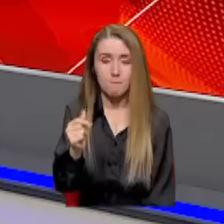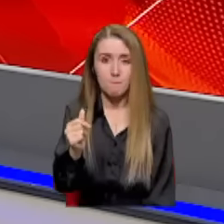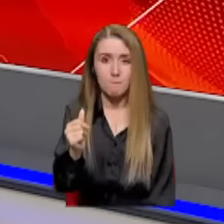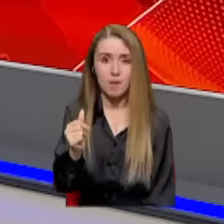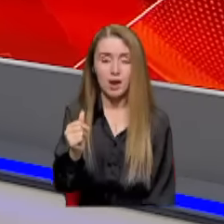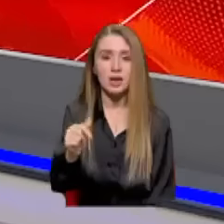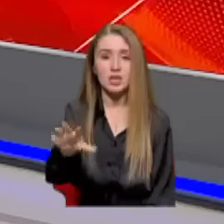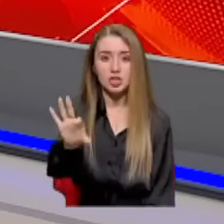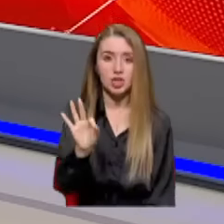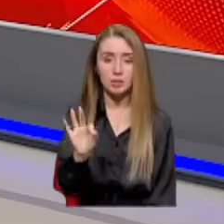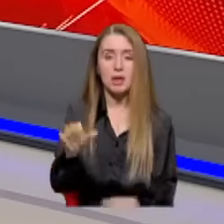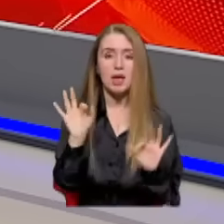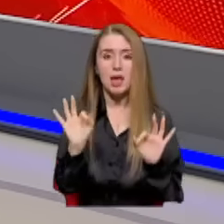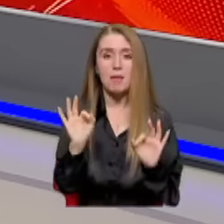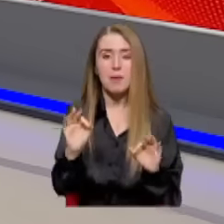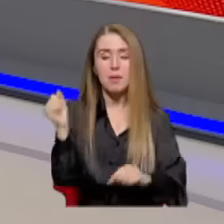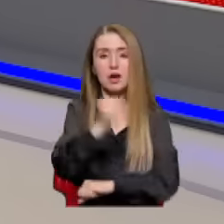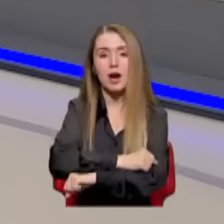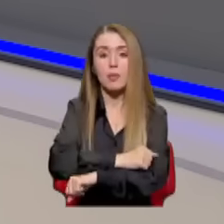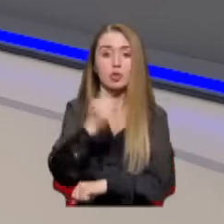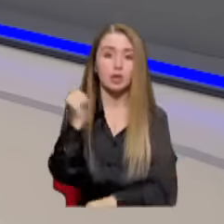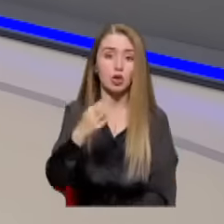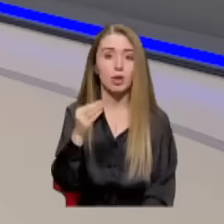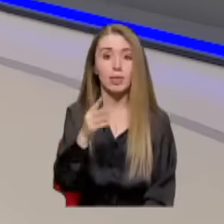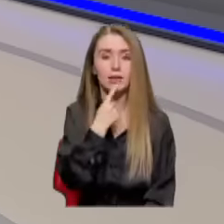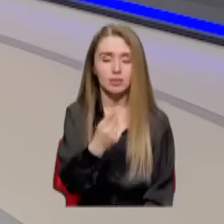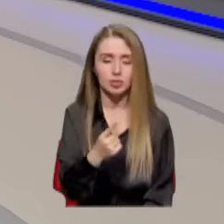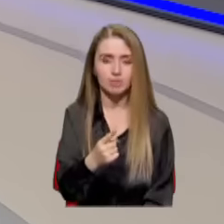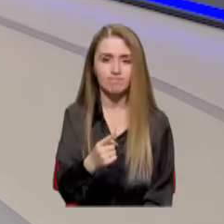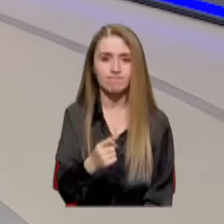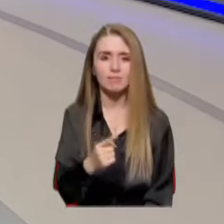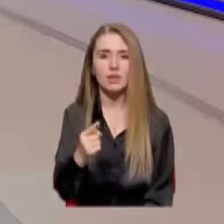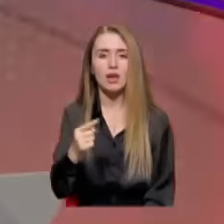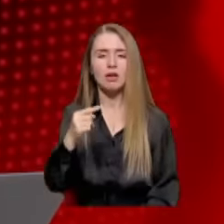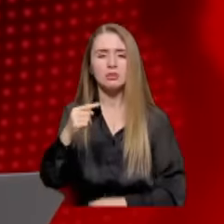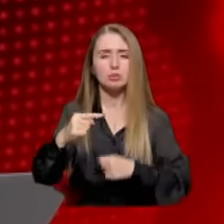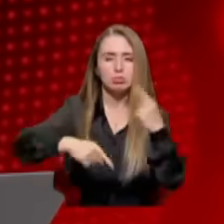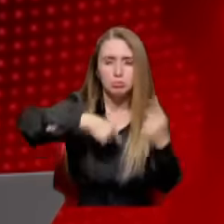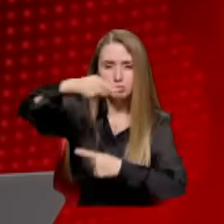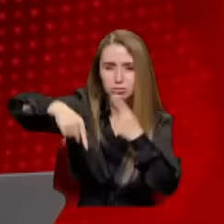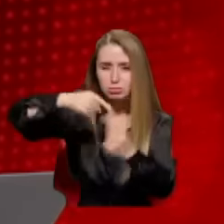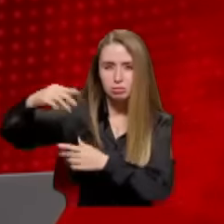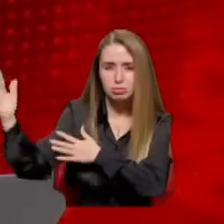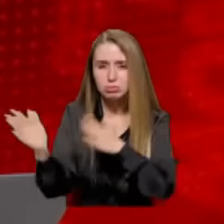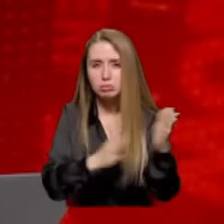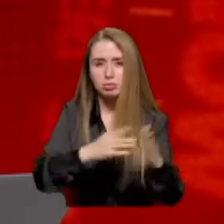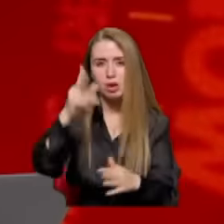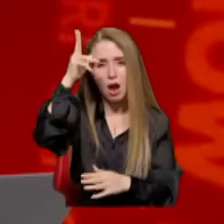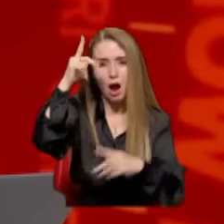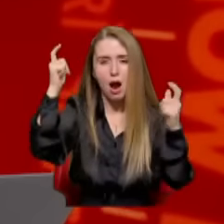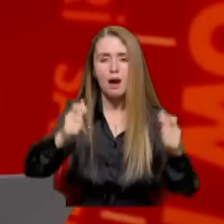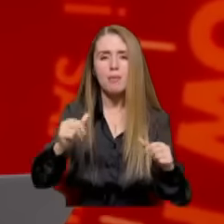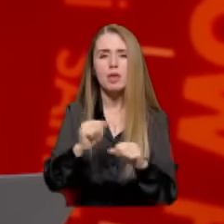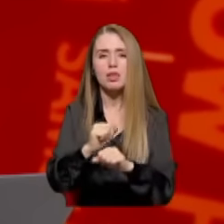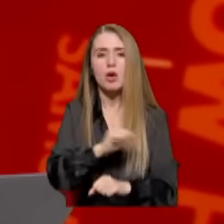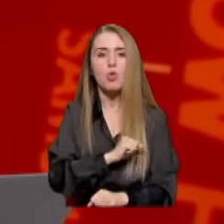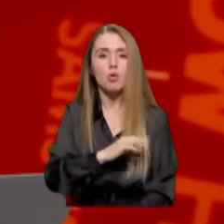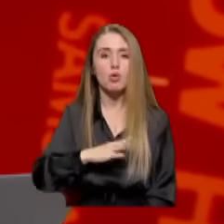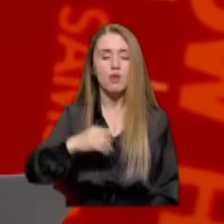tırla geliyorlardır demiş belli değil etiketine. Efendim, kasırga ve hortum Amerika'da 6 eyalete korku dolu anlar